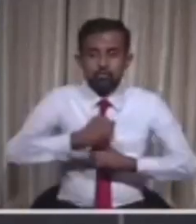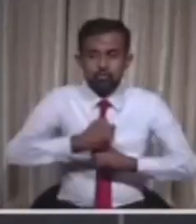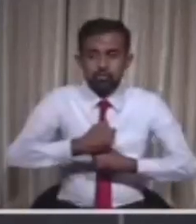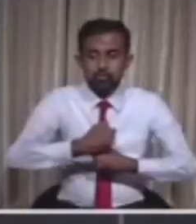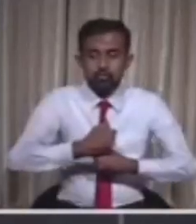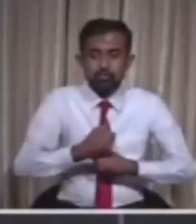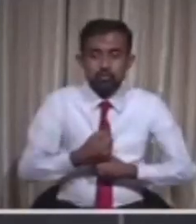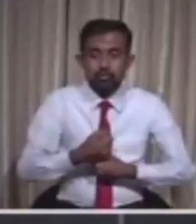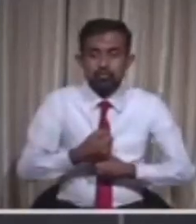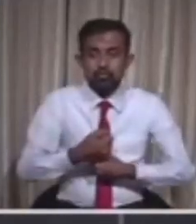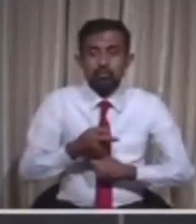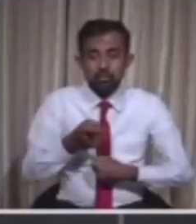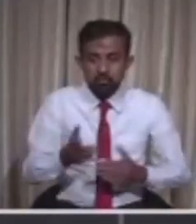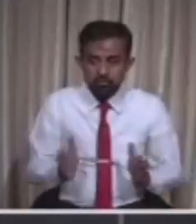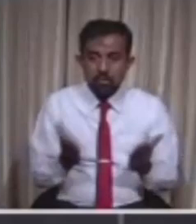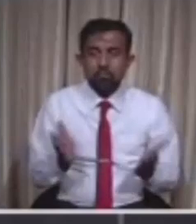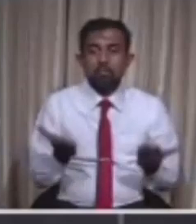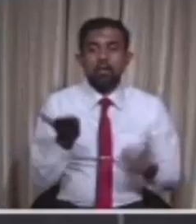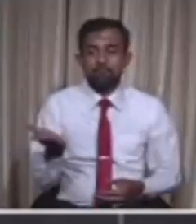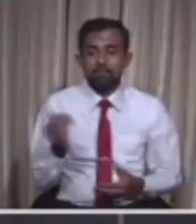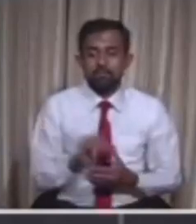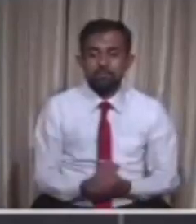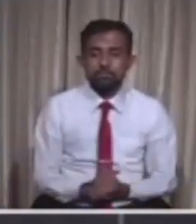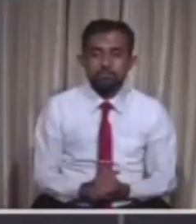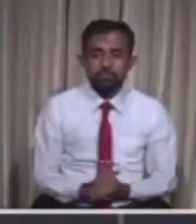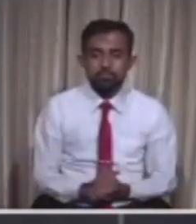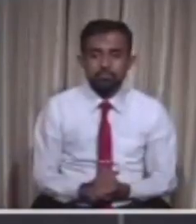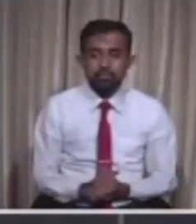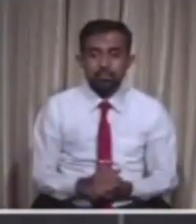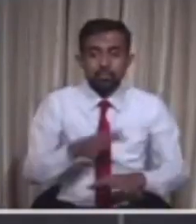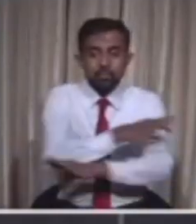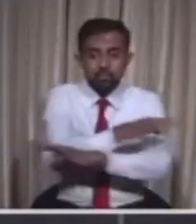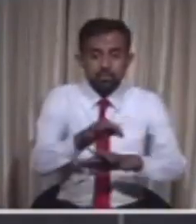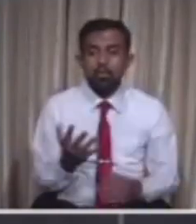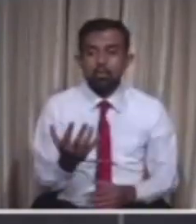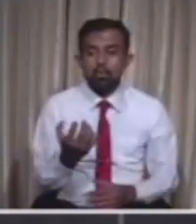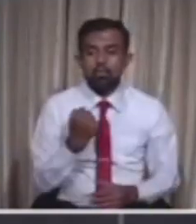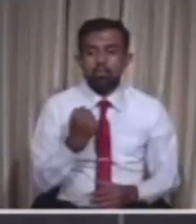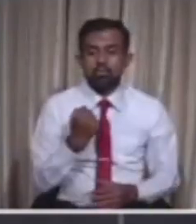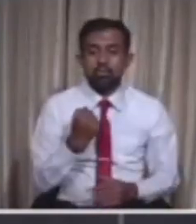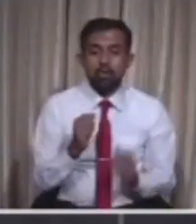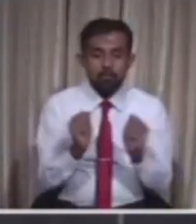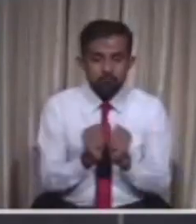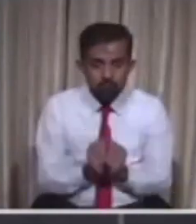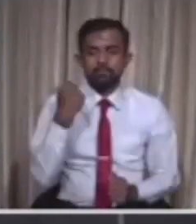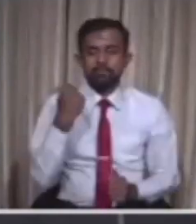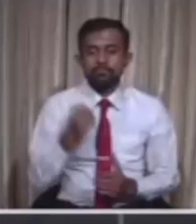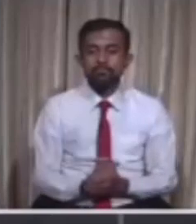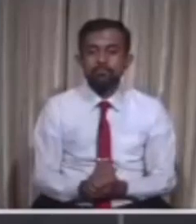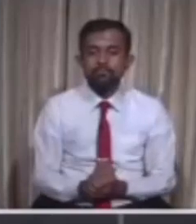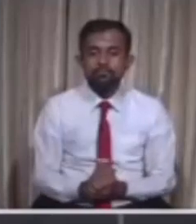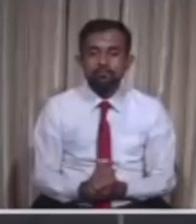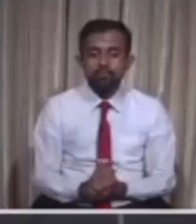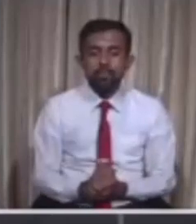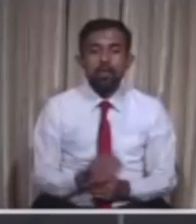aanduwata kriyaatmaka karanna siddha wela tiyenne hitamatma salasum sahagatha wenno one weda piliwelak tiyenno one eka